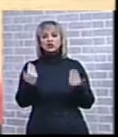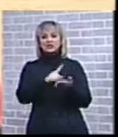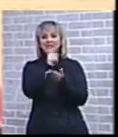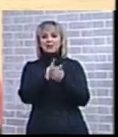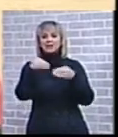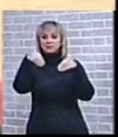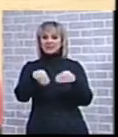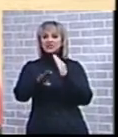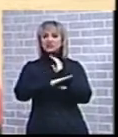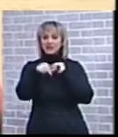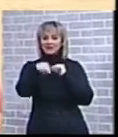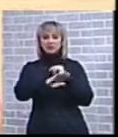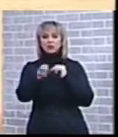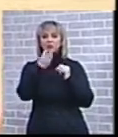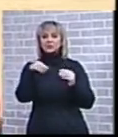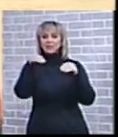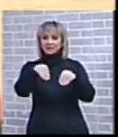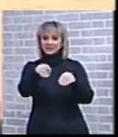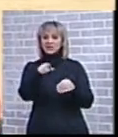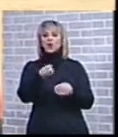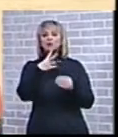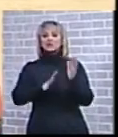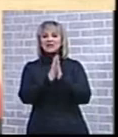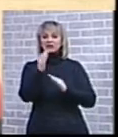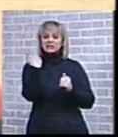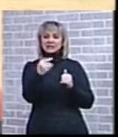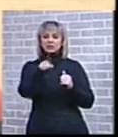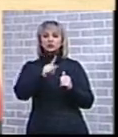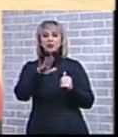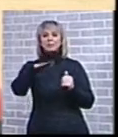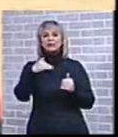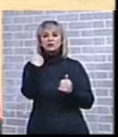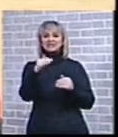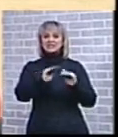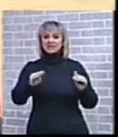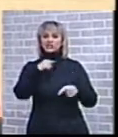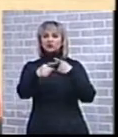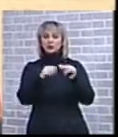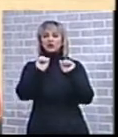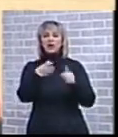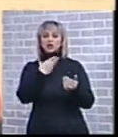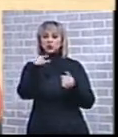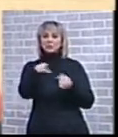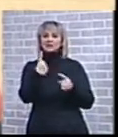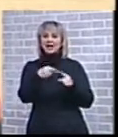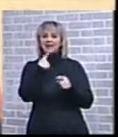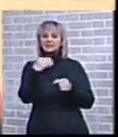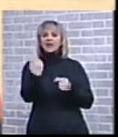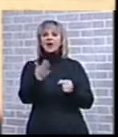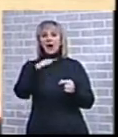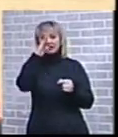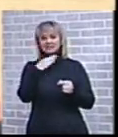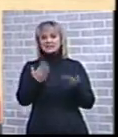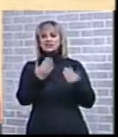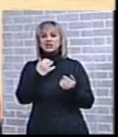обязан посадить дерево. Не просто посадить дерево, просто вырастить его, чтобы потом дети его, внуки могли любоваться и говорить, это вот отец